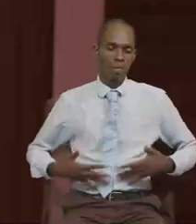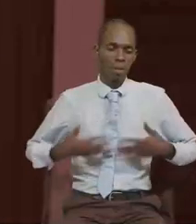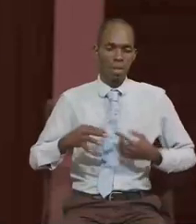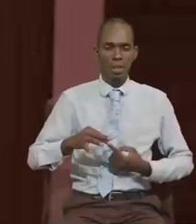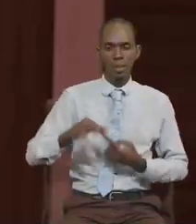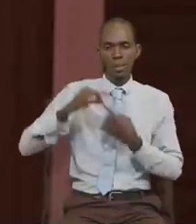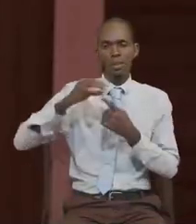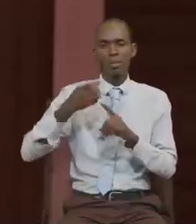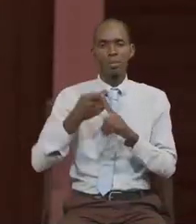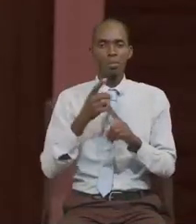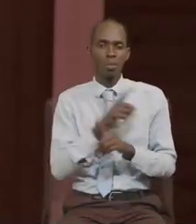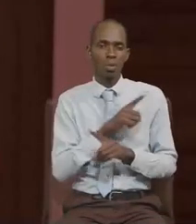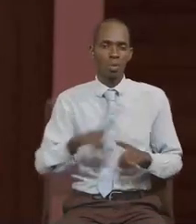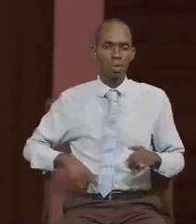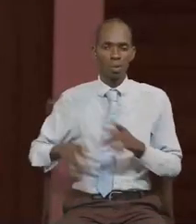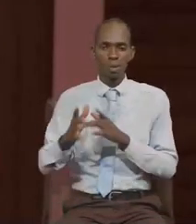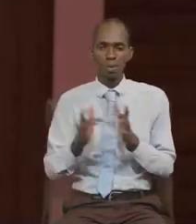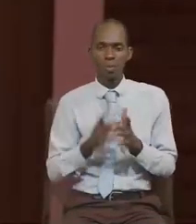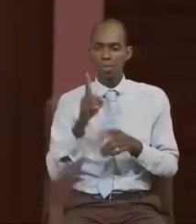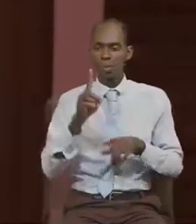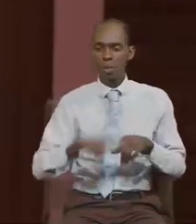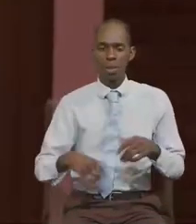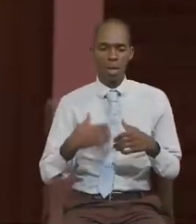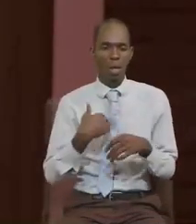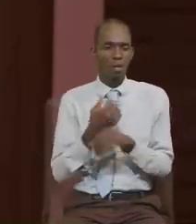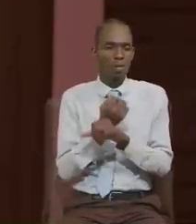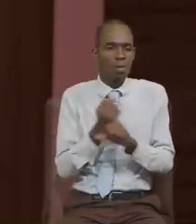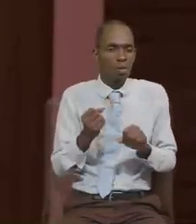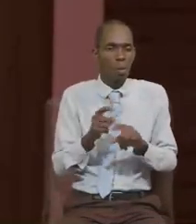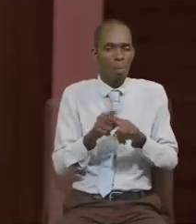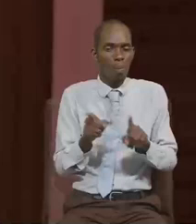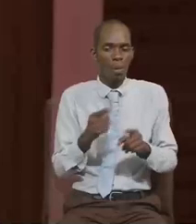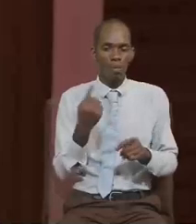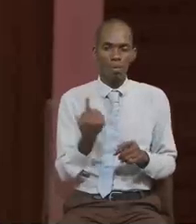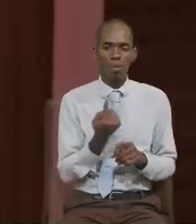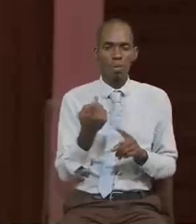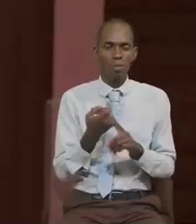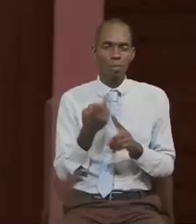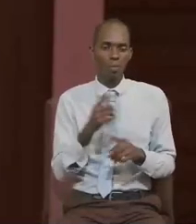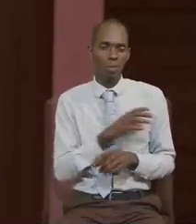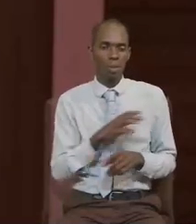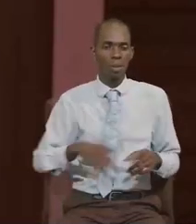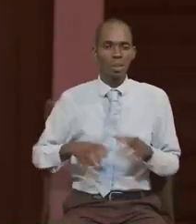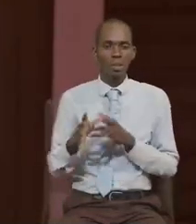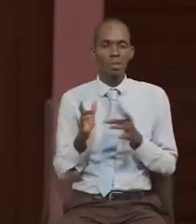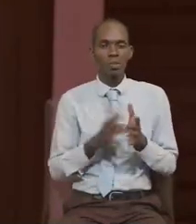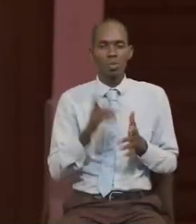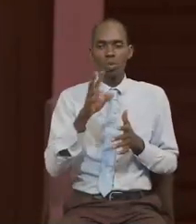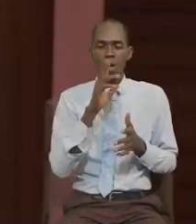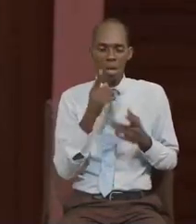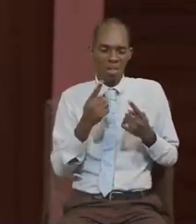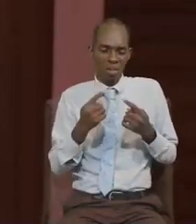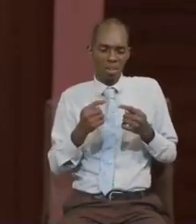Christ, tu ne peux pas avoir le salut excepté de la part du Seigneur Jésus, tes efforts ne peuvent pas